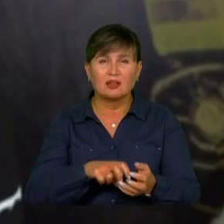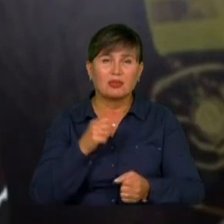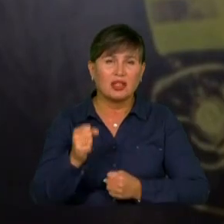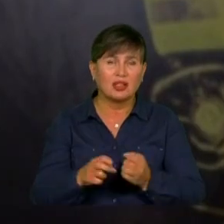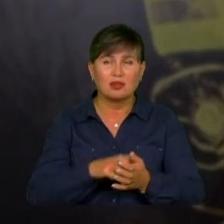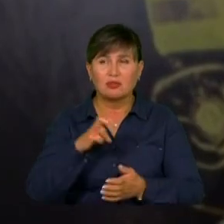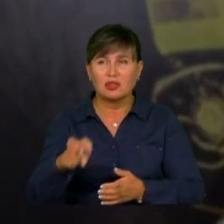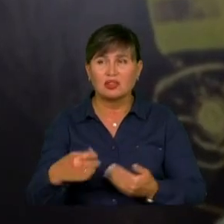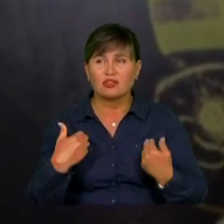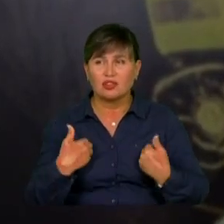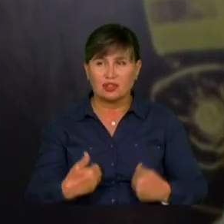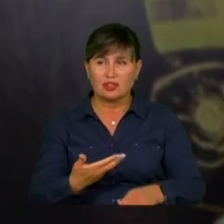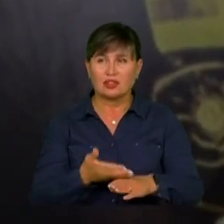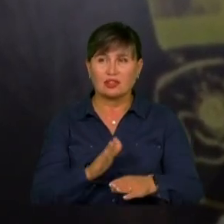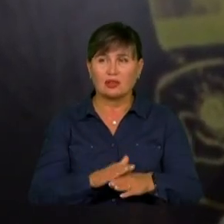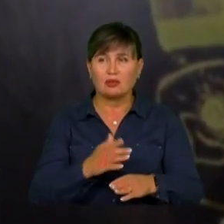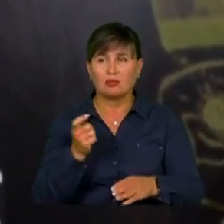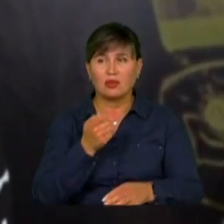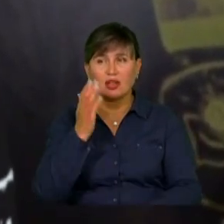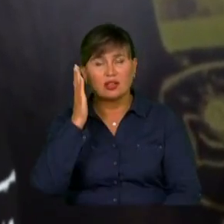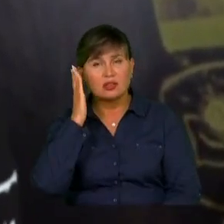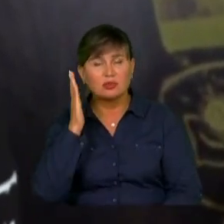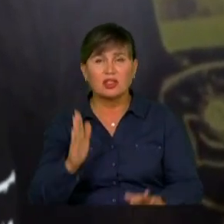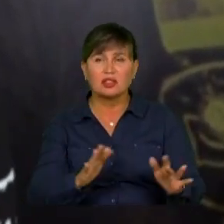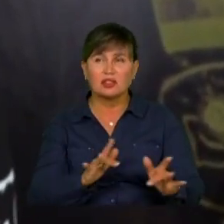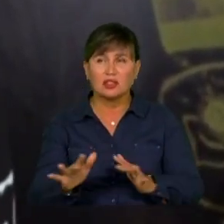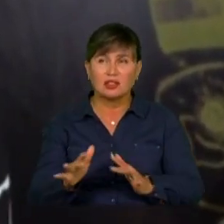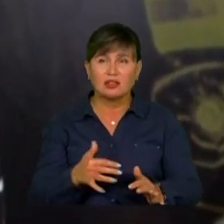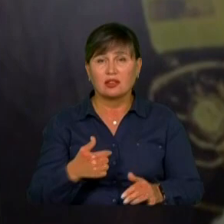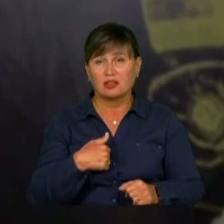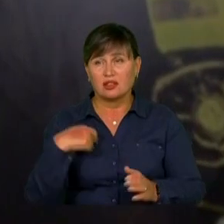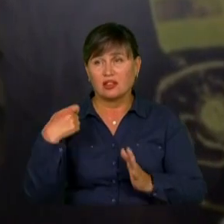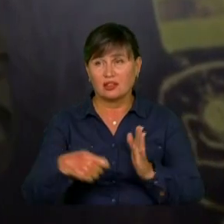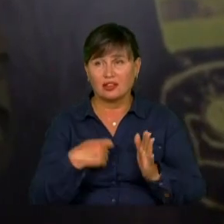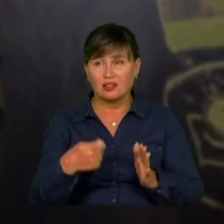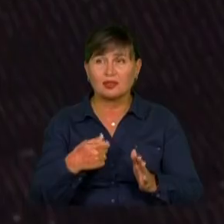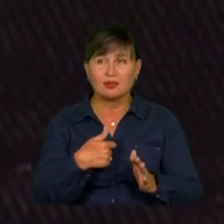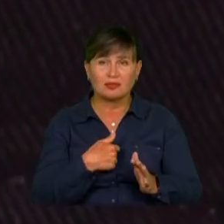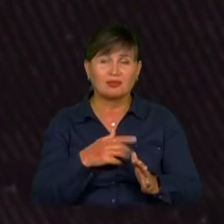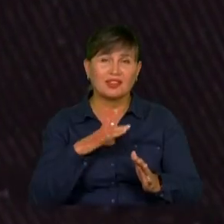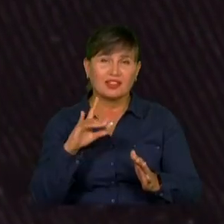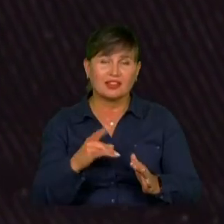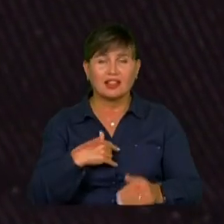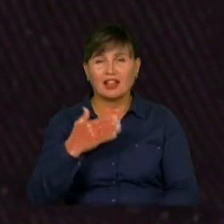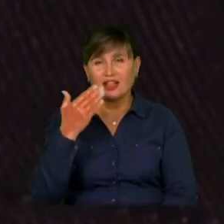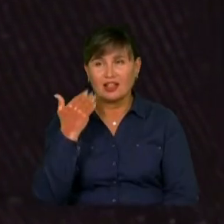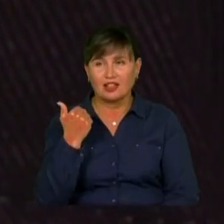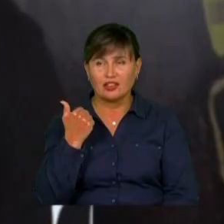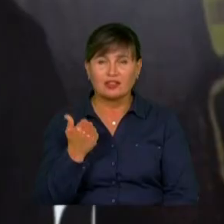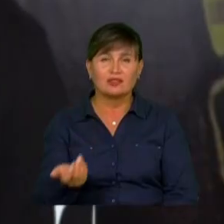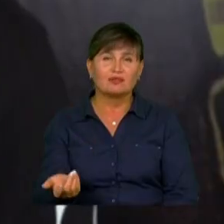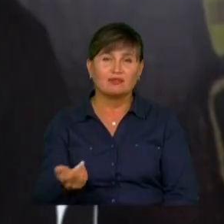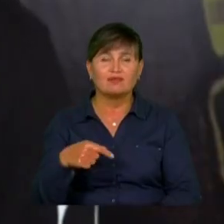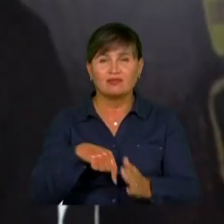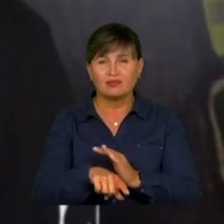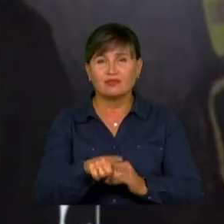большая физическая нагрузка, очень мало сна, очень много действий. Ну, мне, как режиссеру, конечно, на стульчике было легче, чем им. Руку набили на комедии,